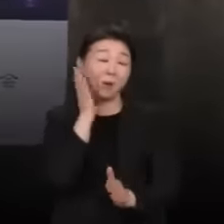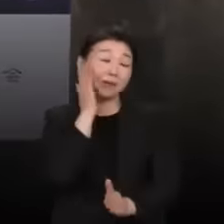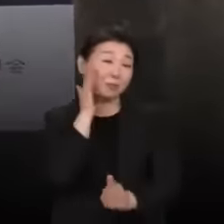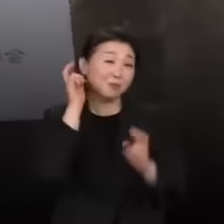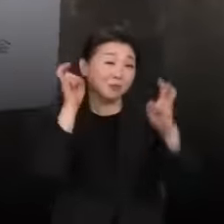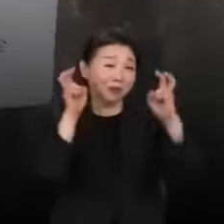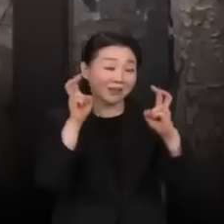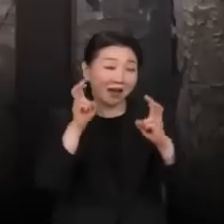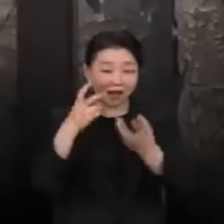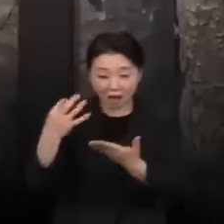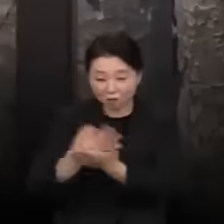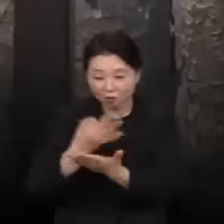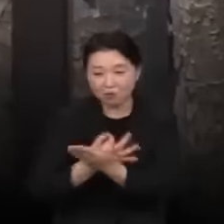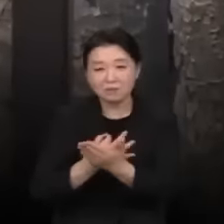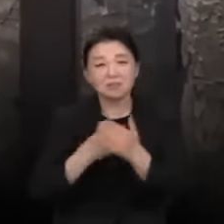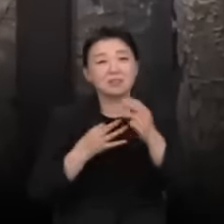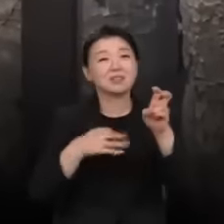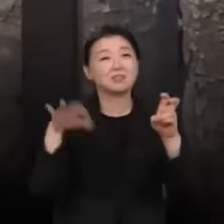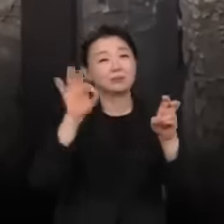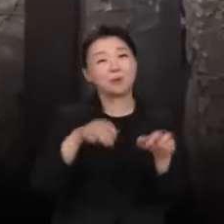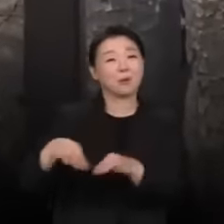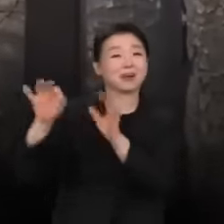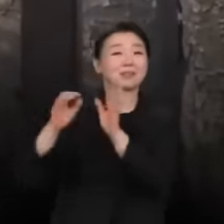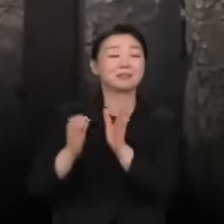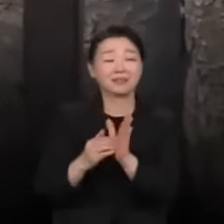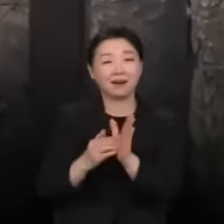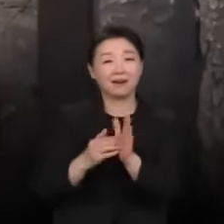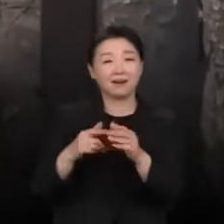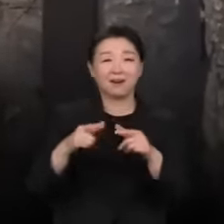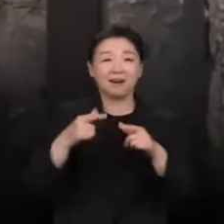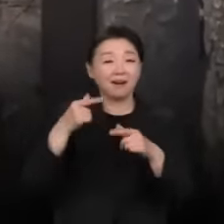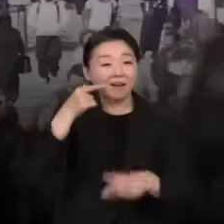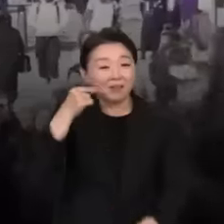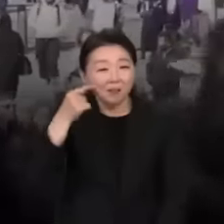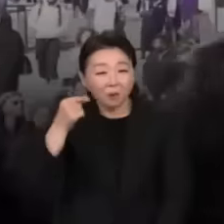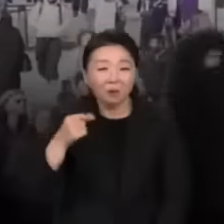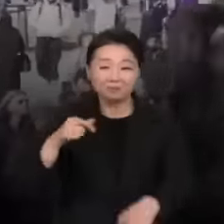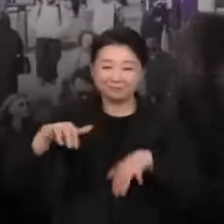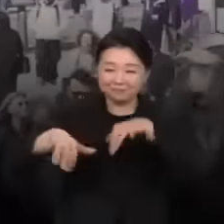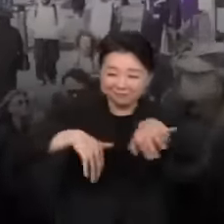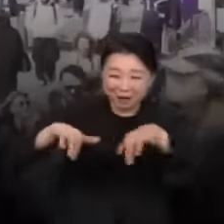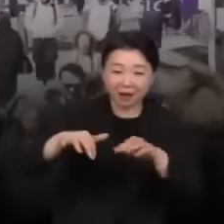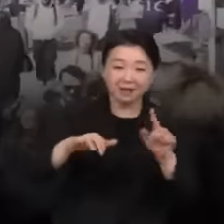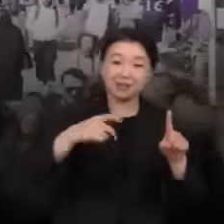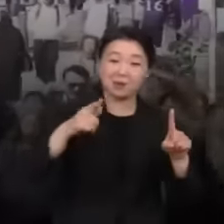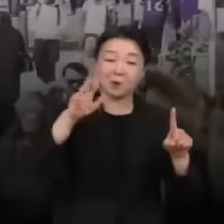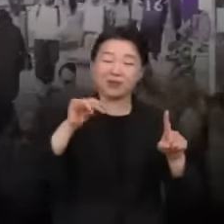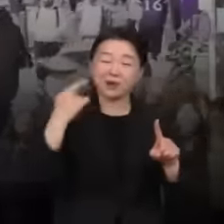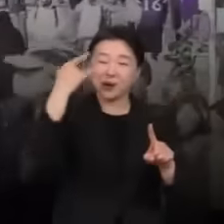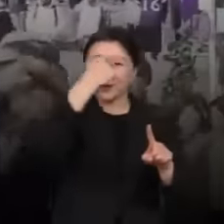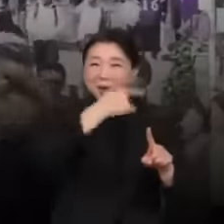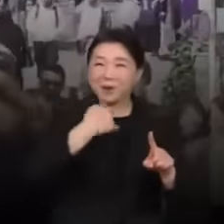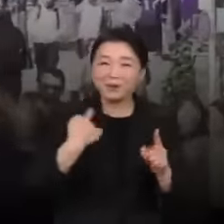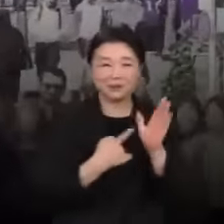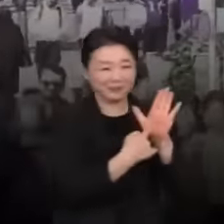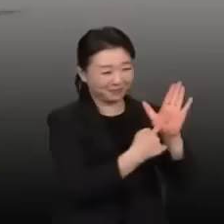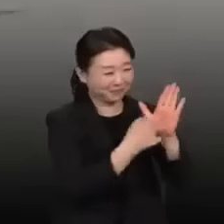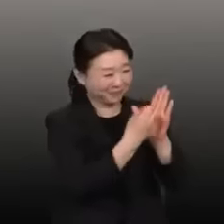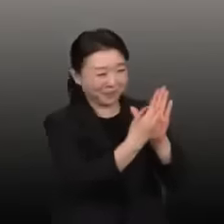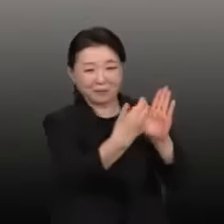회사는 매출이 60%나 올랐고 일본 유명 쇼핑거리는 1km에 걸쳐 오타니의 얼굴로 도배가